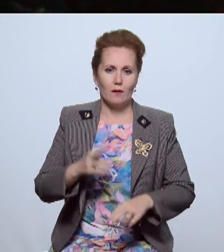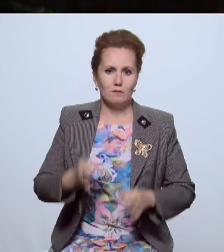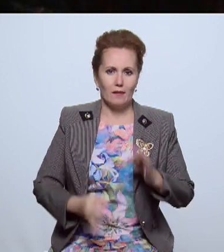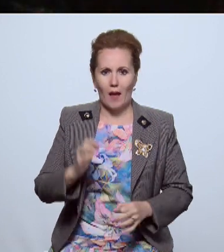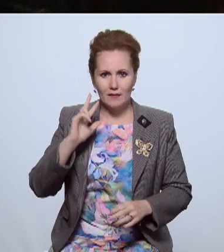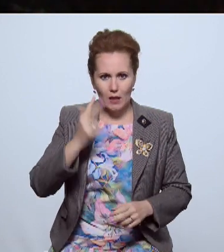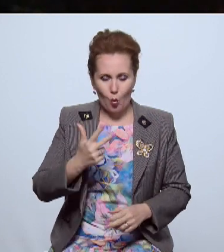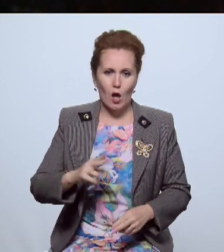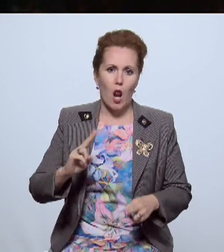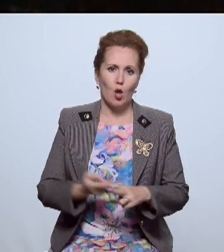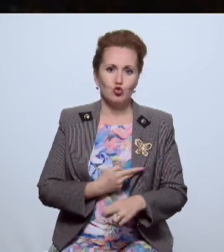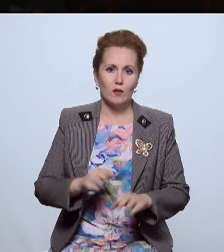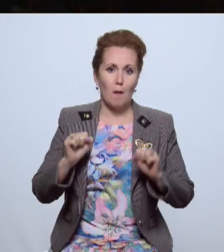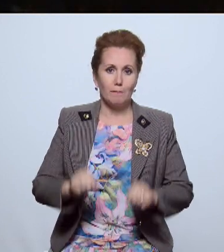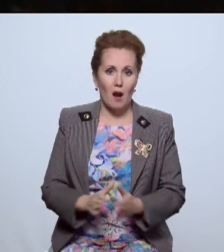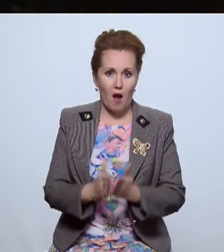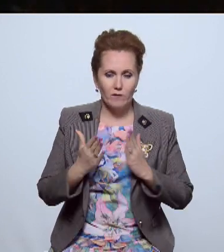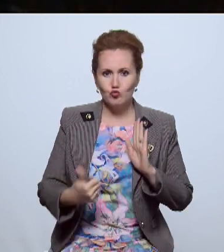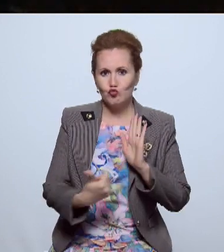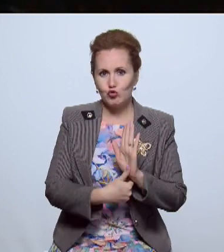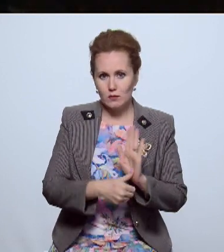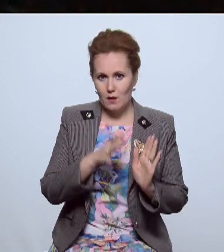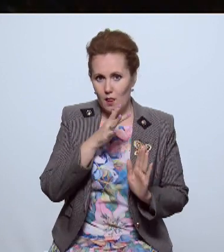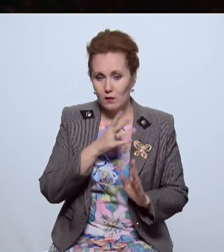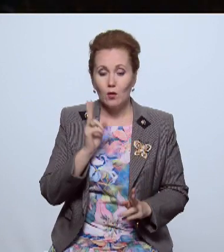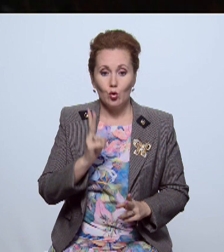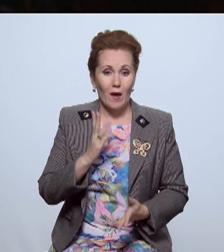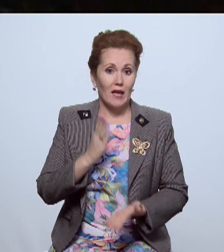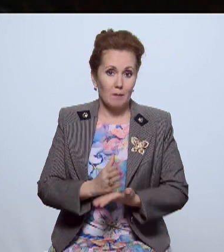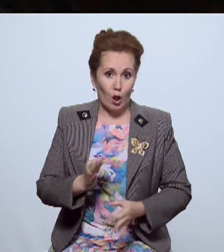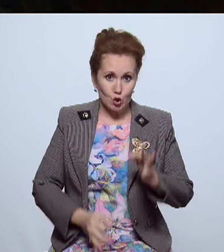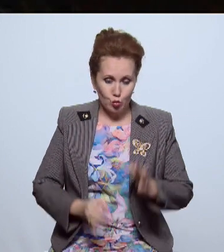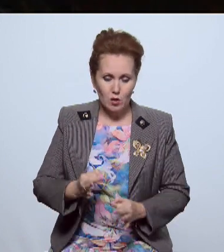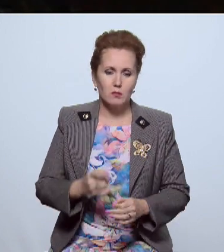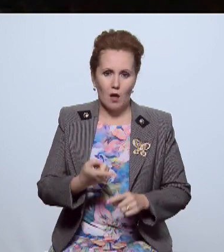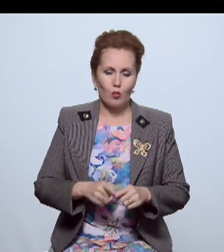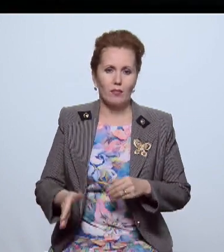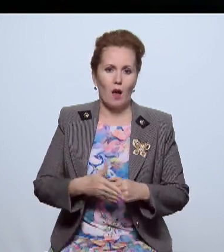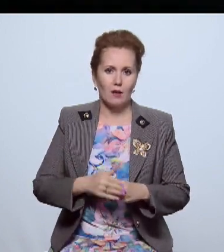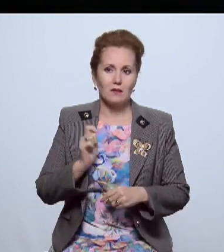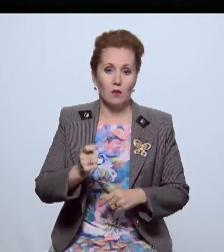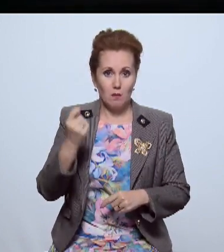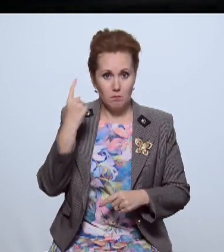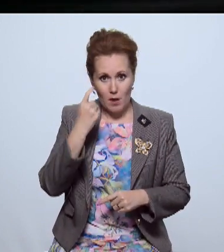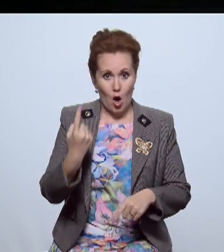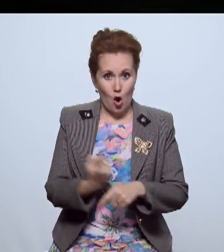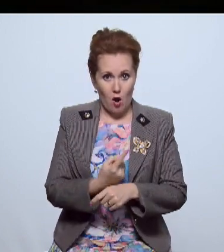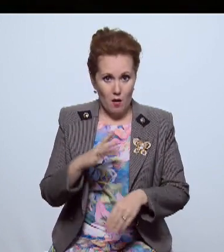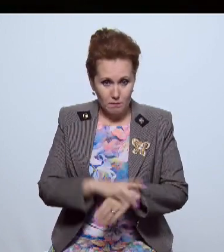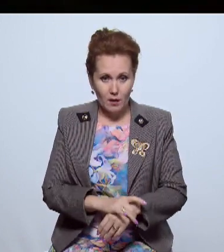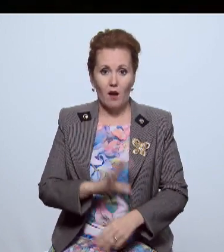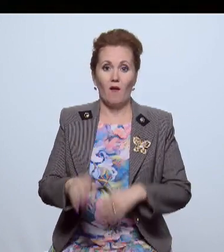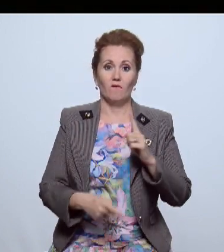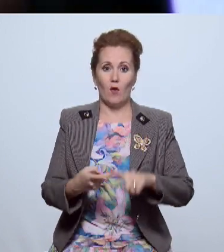прав на 6 лет. Такое наказание грозит тем, кто уже имел судимость за управление автомобилем в нетрезвом виде. В Удмуртии по